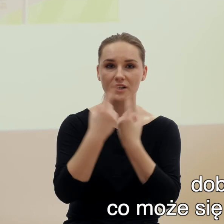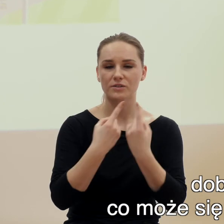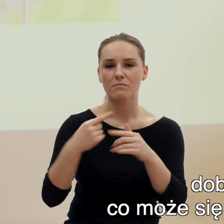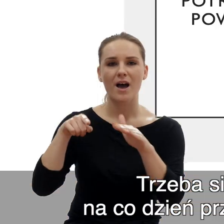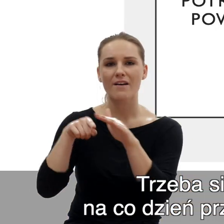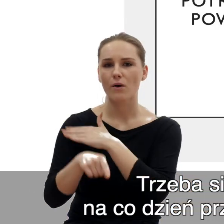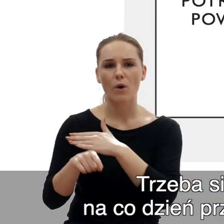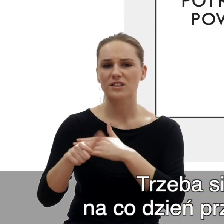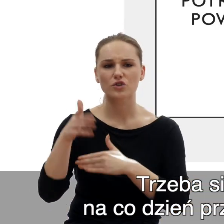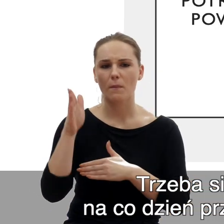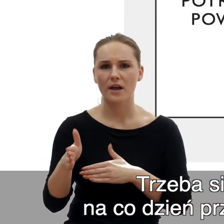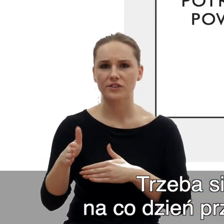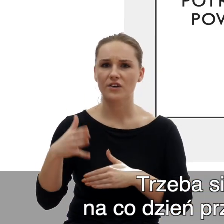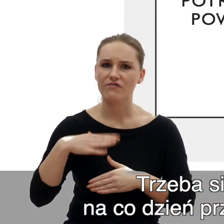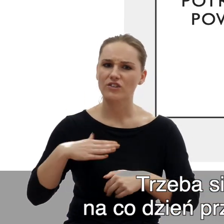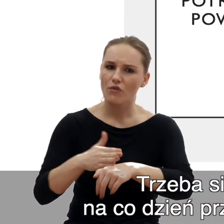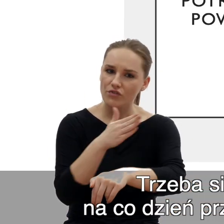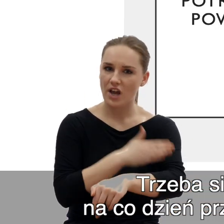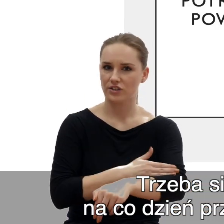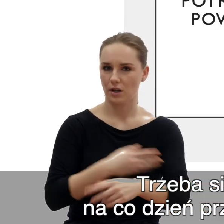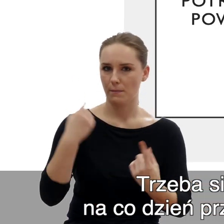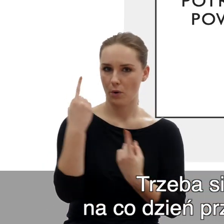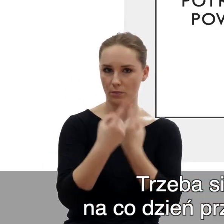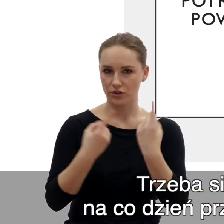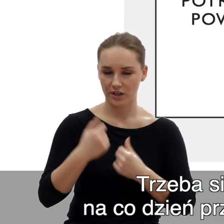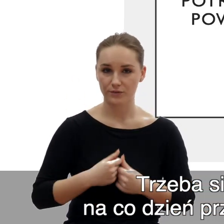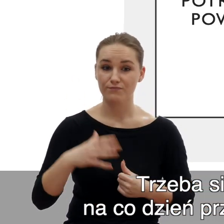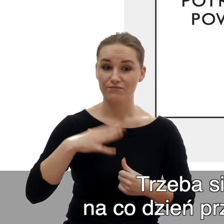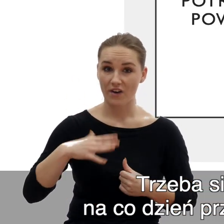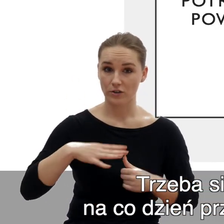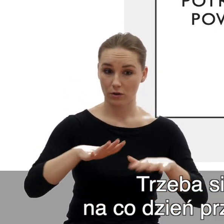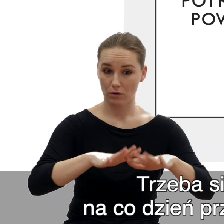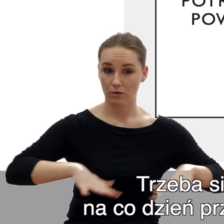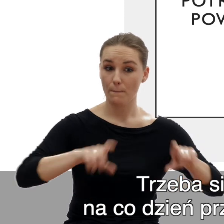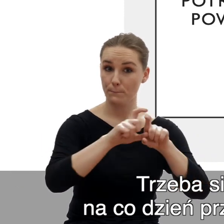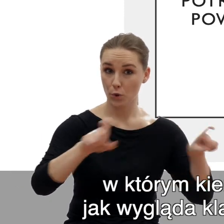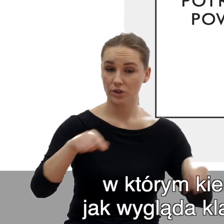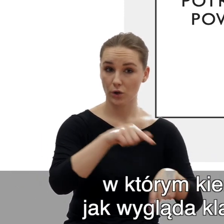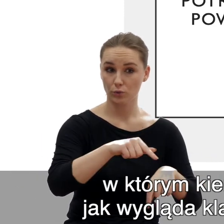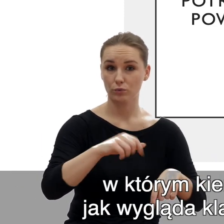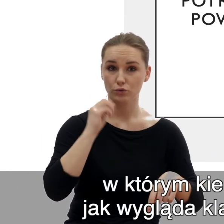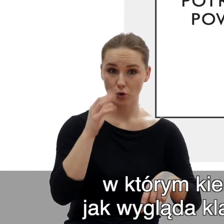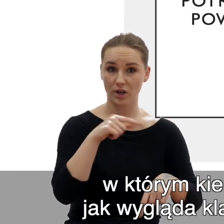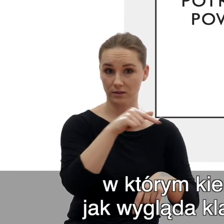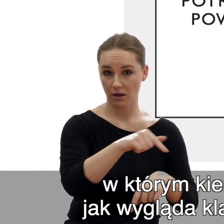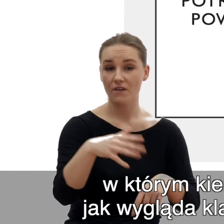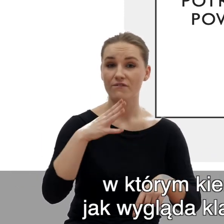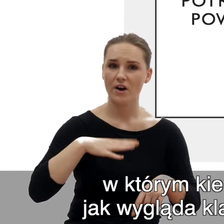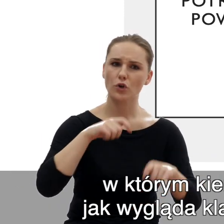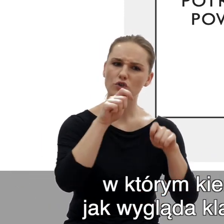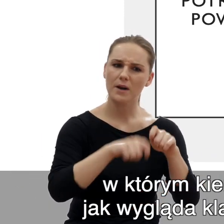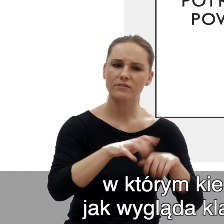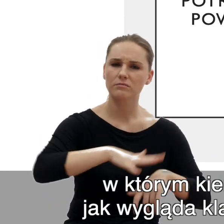wcześniej. Trzeba się zapoznać z obiektami, w których się na co dzień przebywa. Poznać te obiekty, zorientować się, w którym kierunku